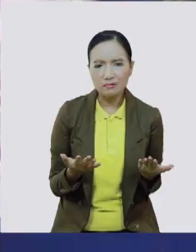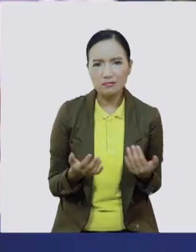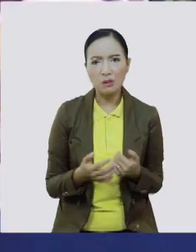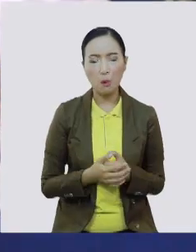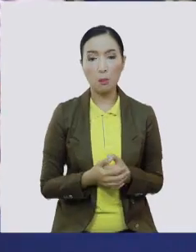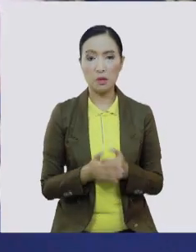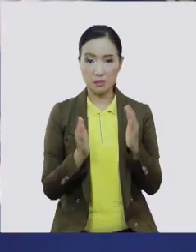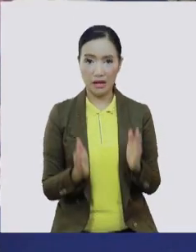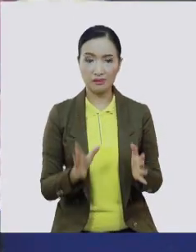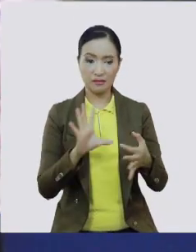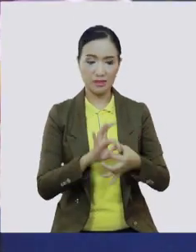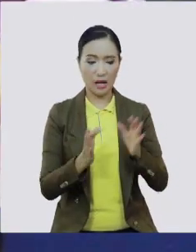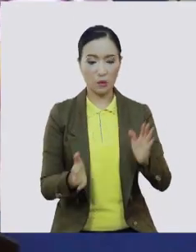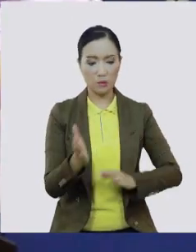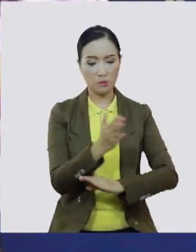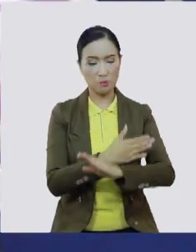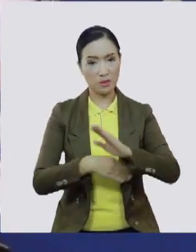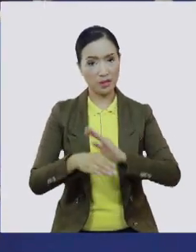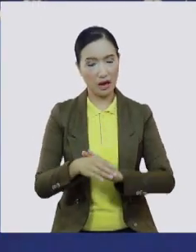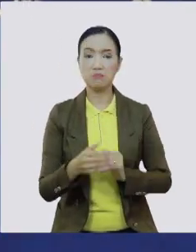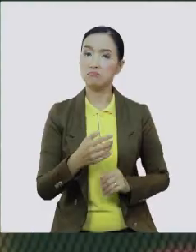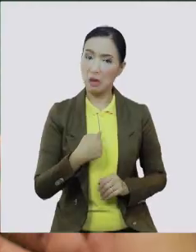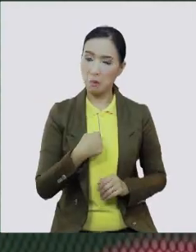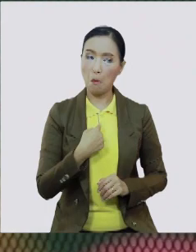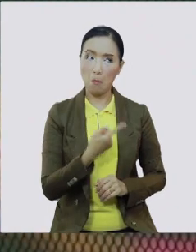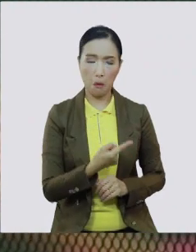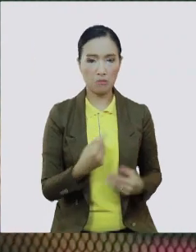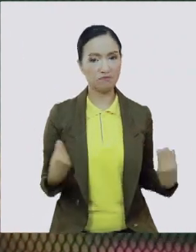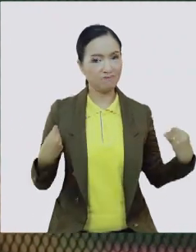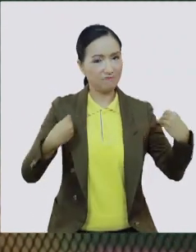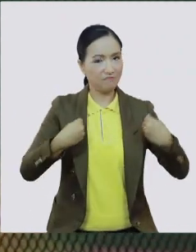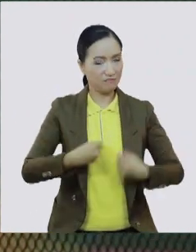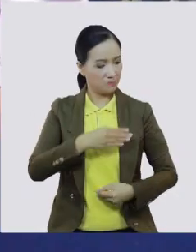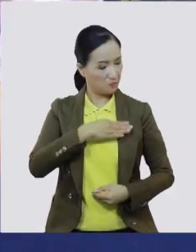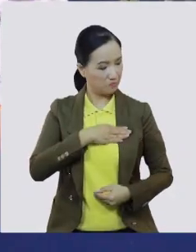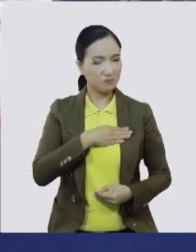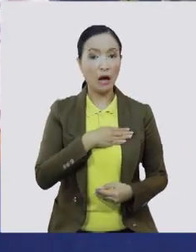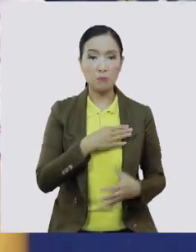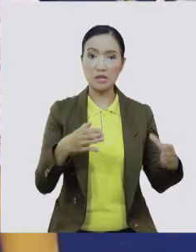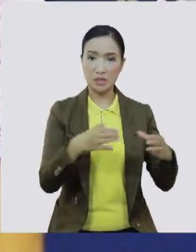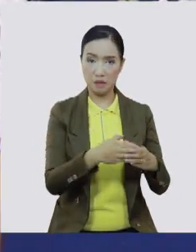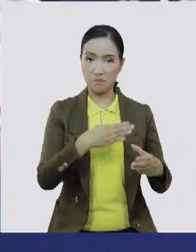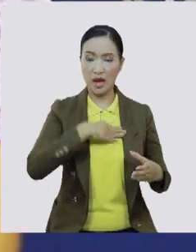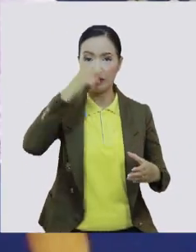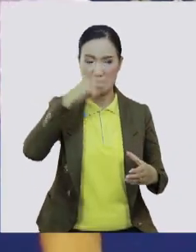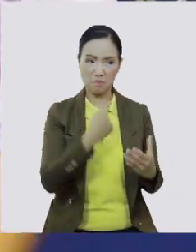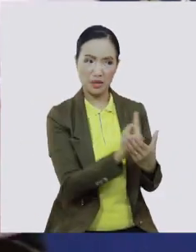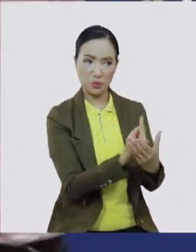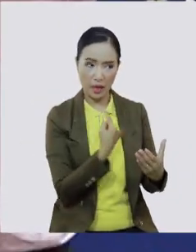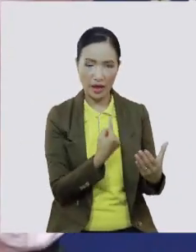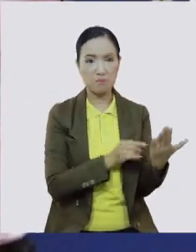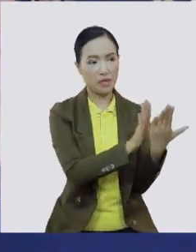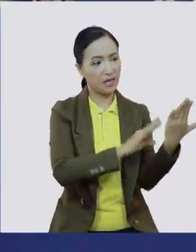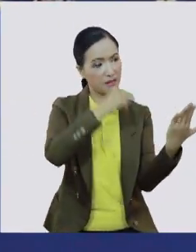ป็นนักกีฬาคนพิการแล้วเราก็สามารถจะใส่เสื้อเป็นตัวแทนทีมชาติไทยได้ธงนี้มีความหมายไงกับ